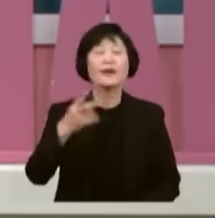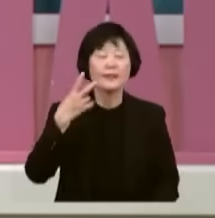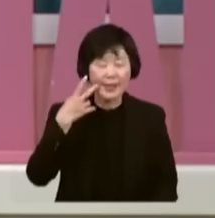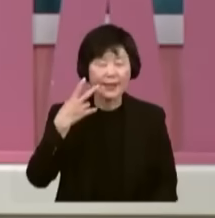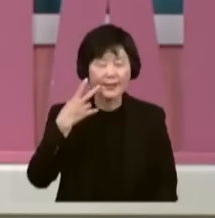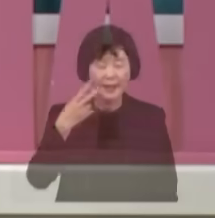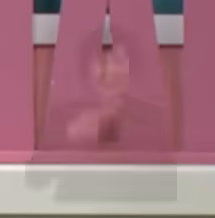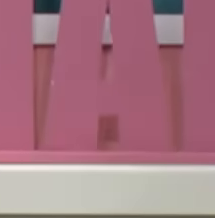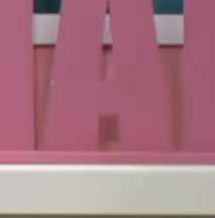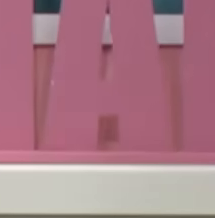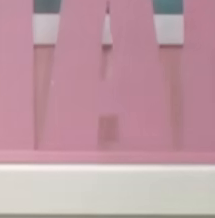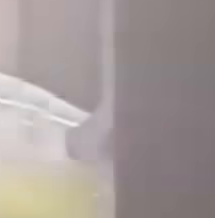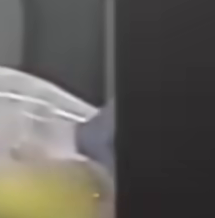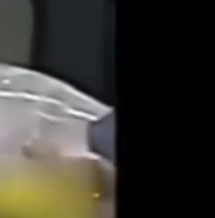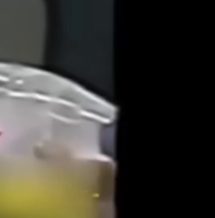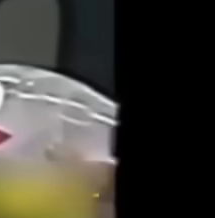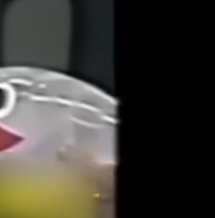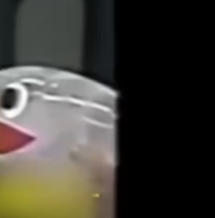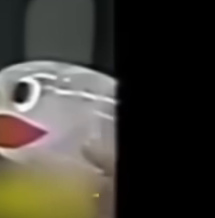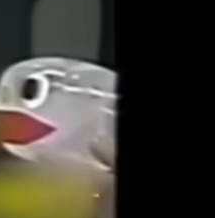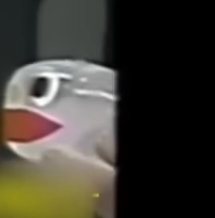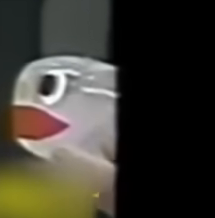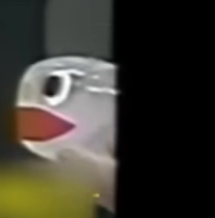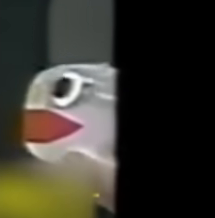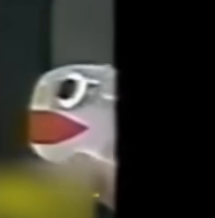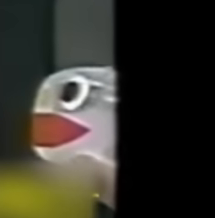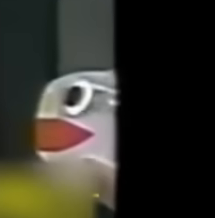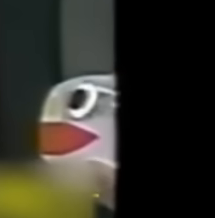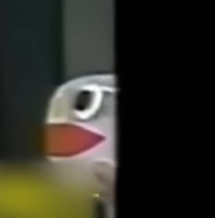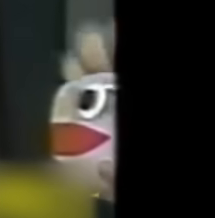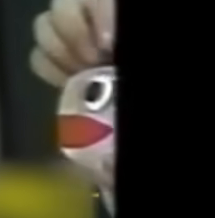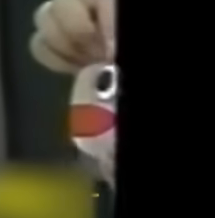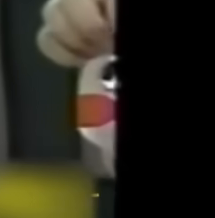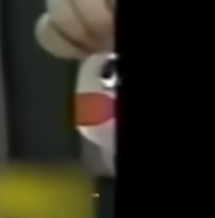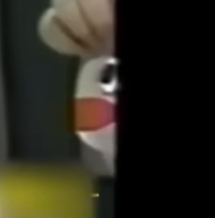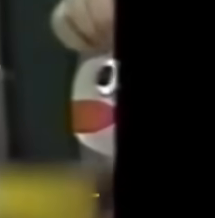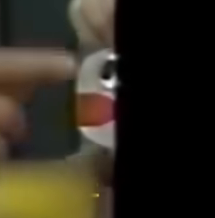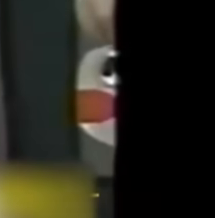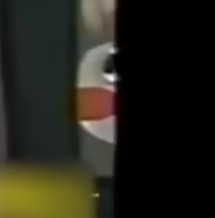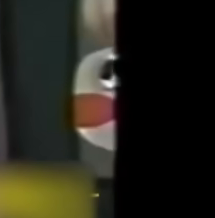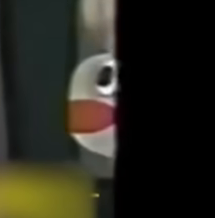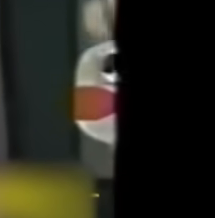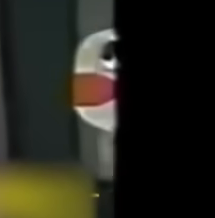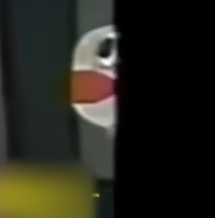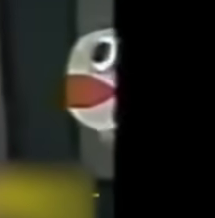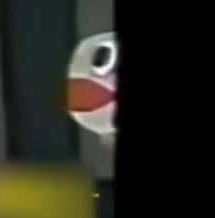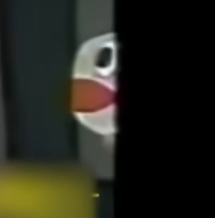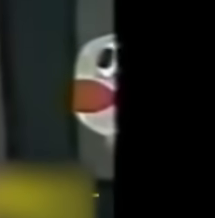이제 19년 동안 이제 지냈던 것이죠. 고래 진짜 고래는 이렇게 보면은 바다에서 이 고래